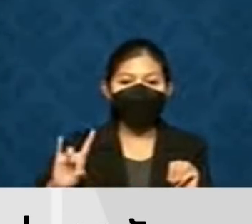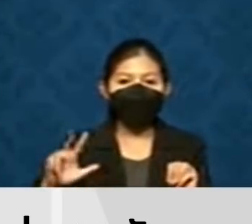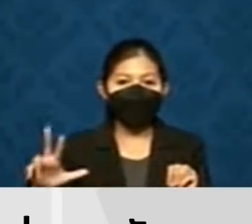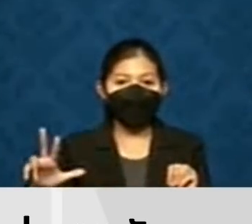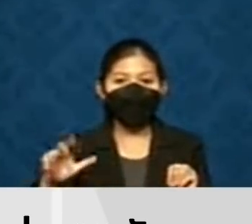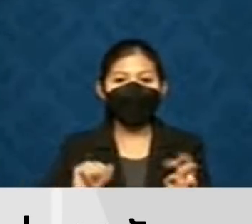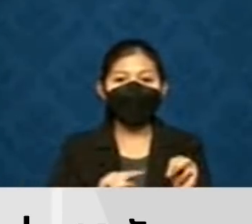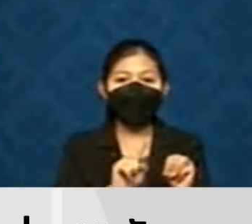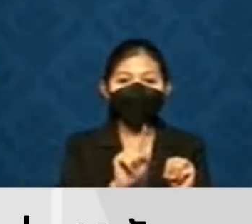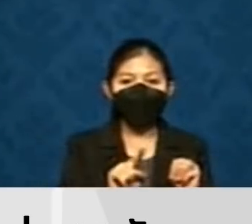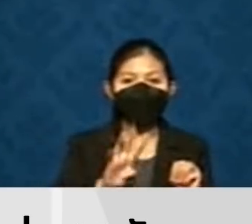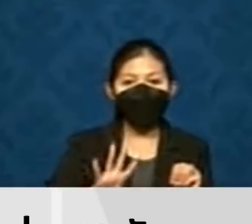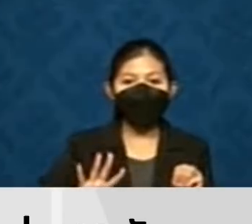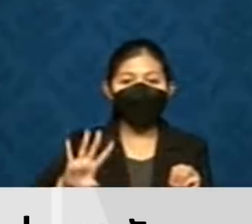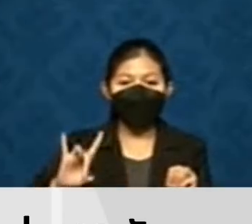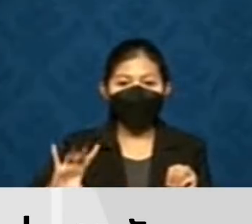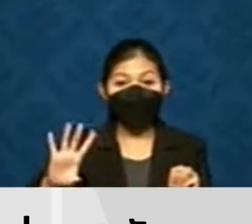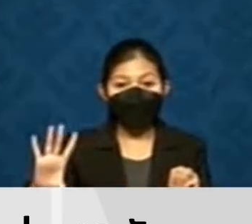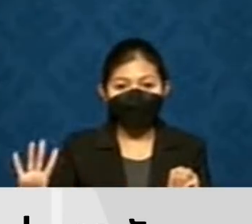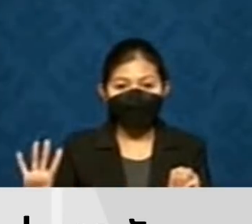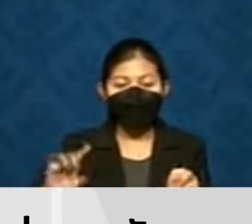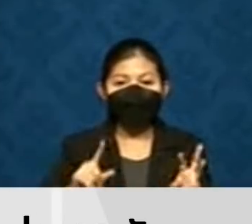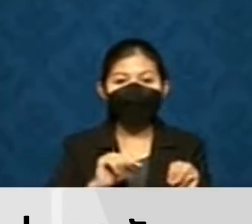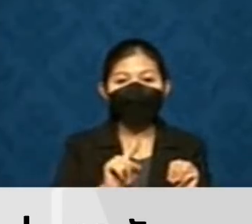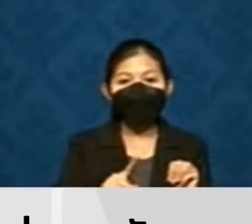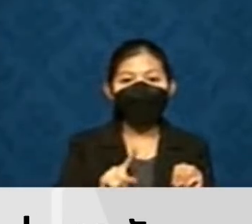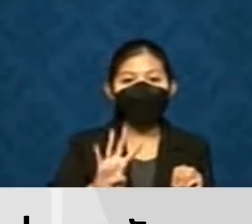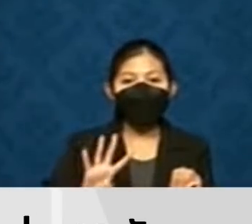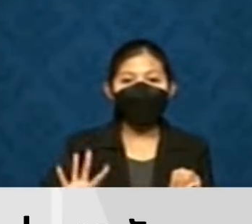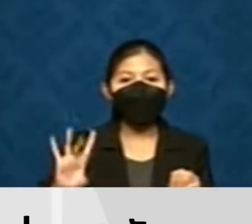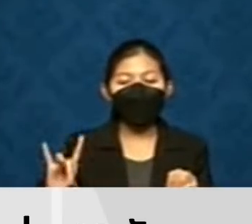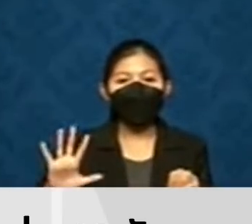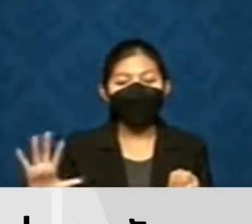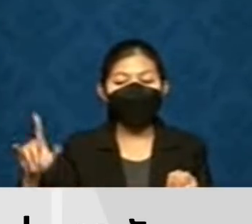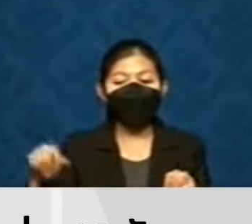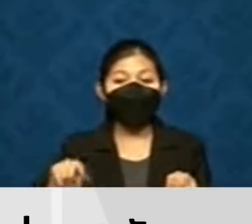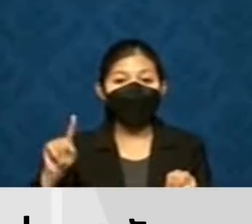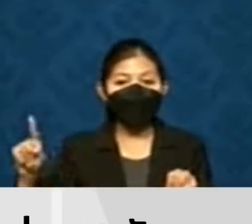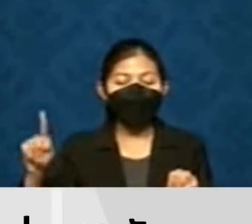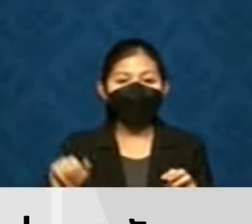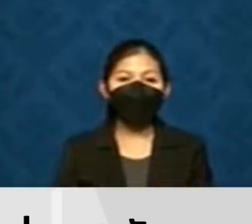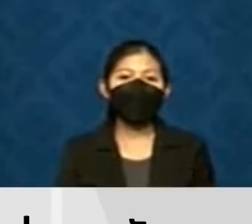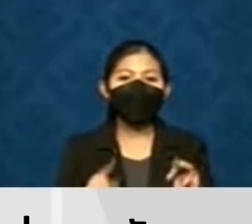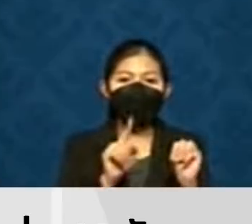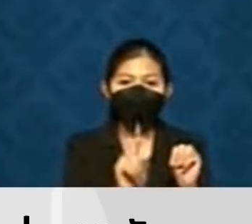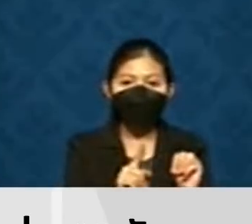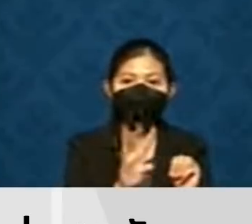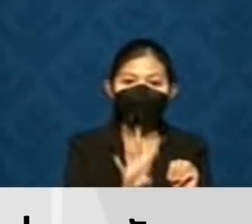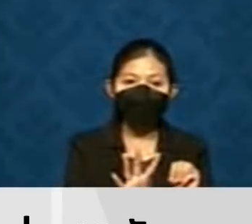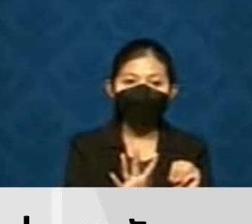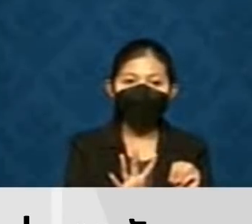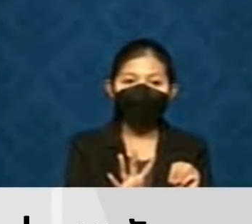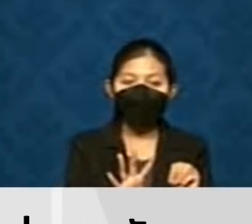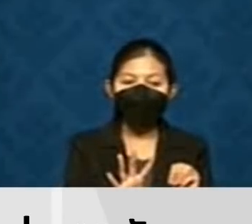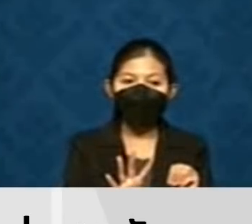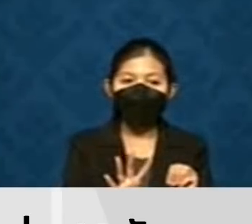เรานั่งเถียงกันก่อนเข้ารายการว่าที่เขาแก้เนี่ย ใช่ เสนอแก้แพ่งและพาณิชย์เลย ใช่แต่อันนี้เป็นมาตรา27 เดิม อ๋อ